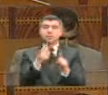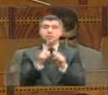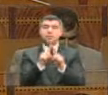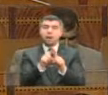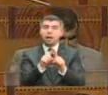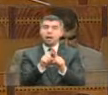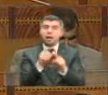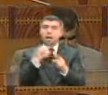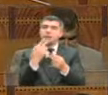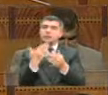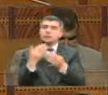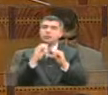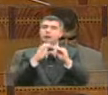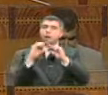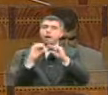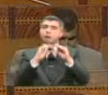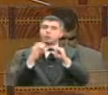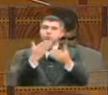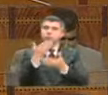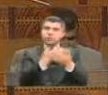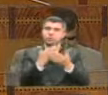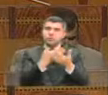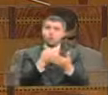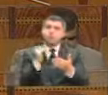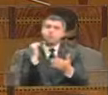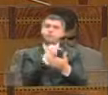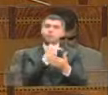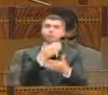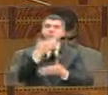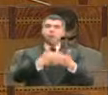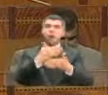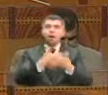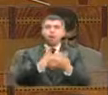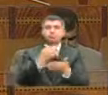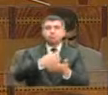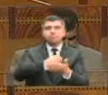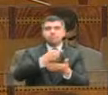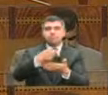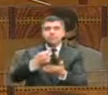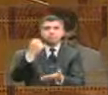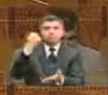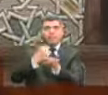كيطلب التواصل الجيد، كيطلب السرعه في الاداء والنجاعه. هذه الاشياء الثلاث